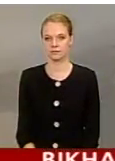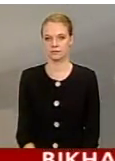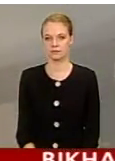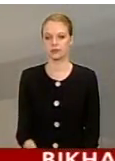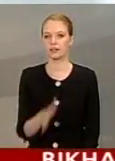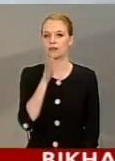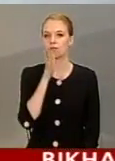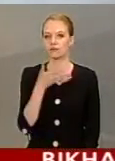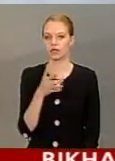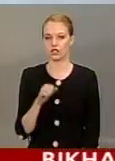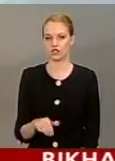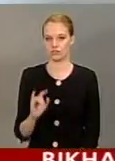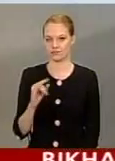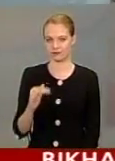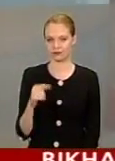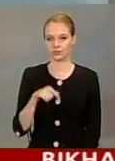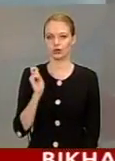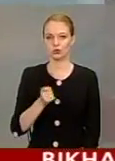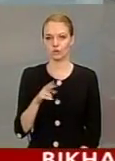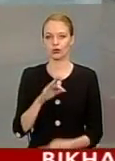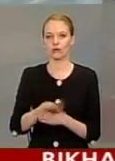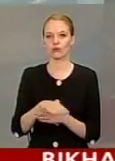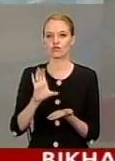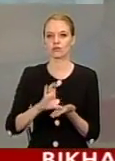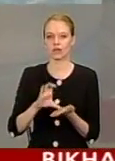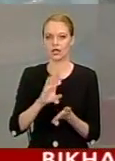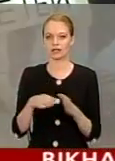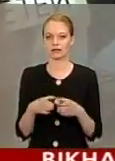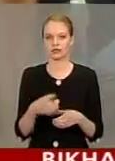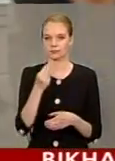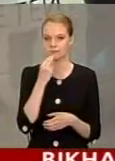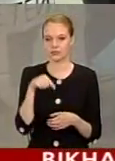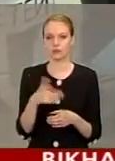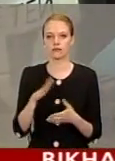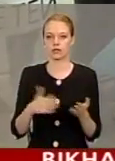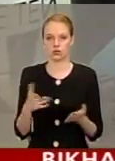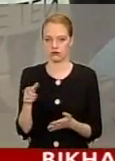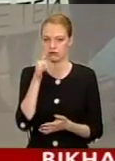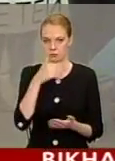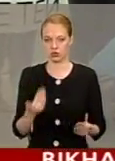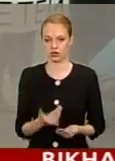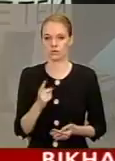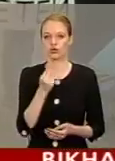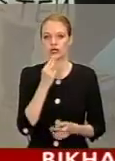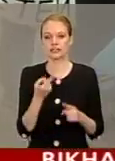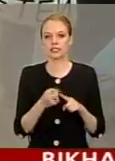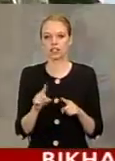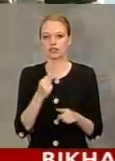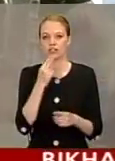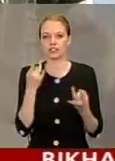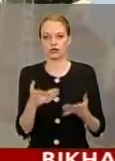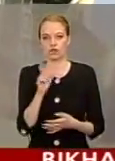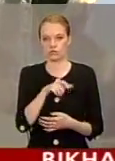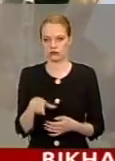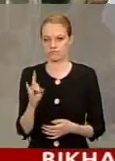говорю. П'ятирічний пікетувальник Данило стукає по порожніх банках з-під суміші, без якої не може жити. Бо їсти те, що їдять звичайні люди,